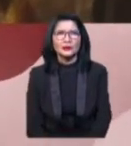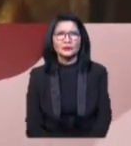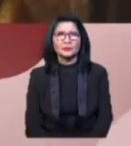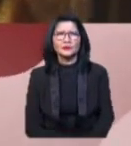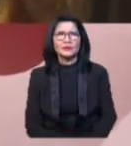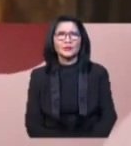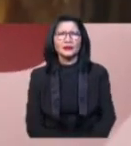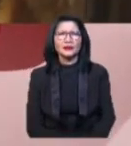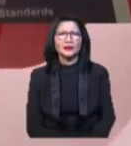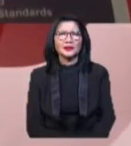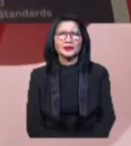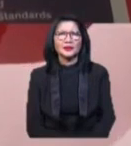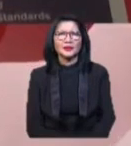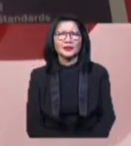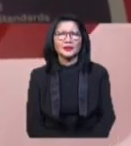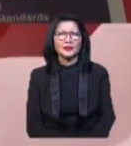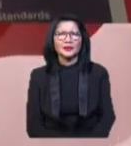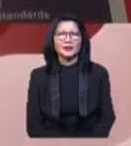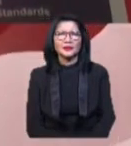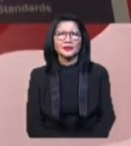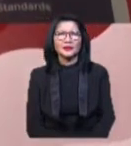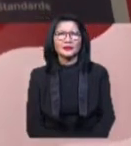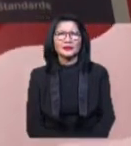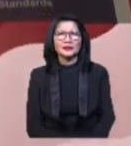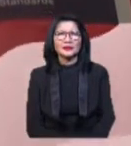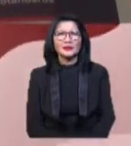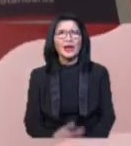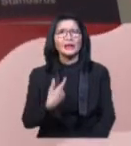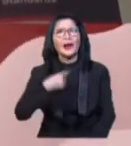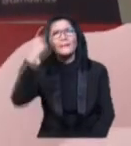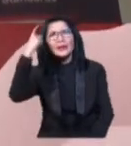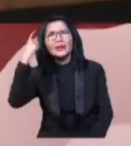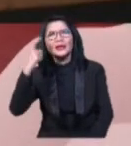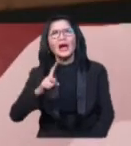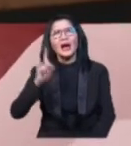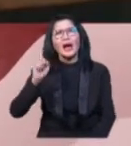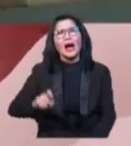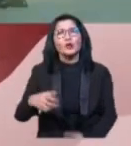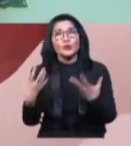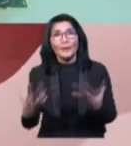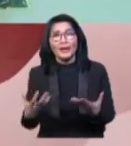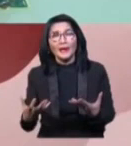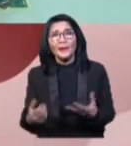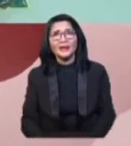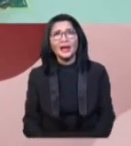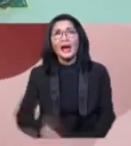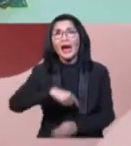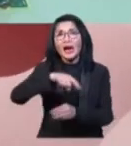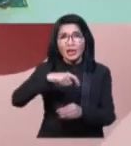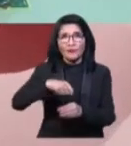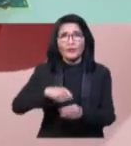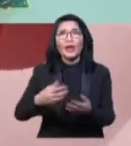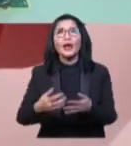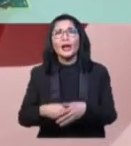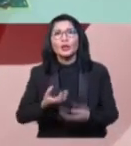itu. Itu adalah meeting yang benar-benar, jadi kita mau gimana nih, jadi target tahunan kita mau kita lanjutin, mau